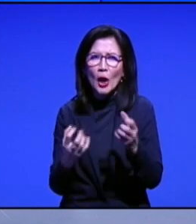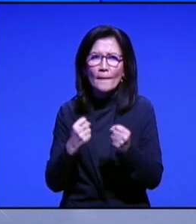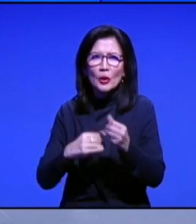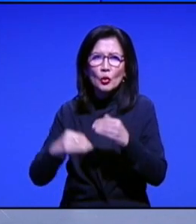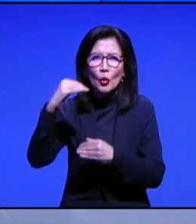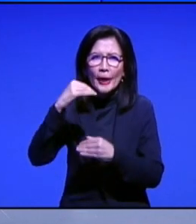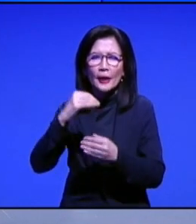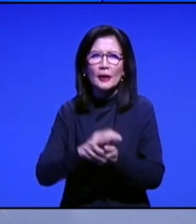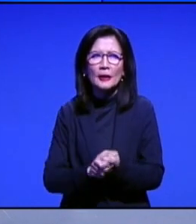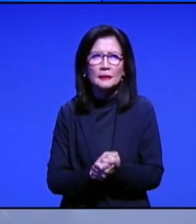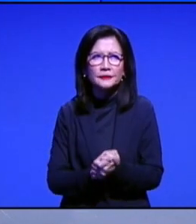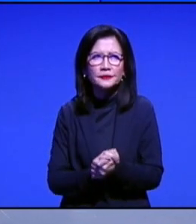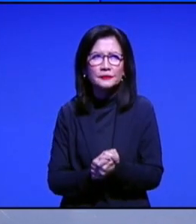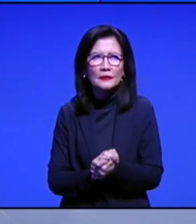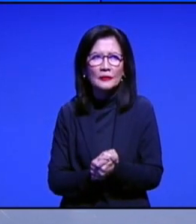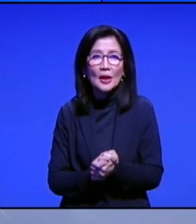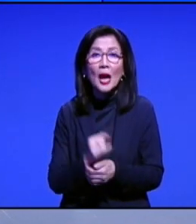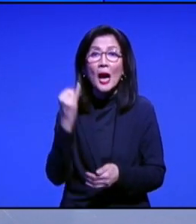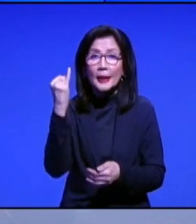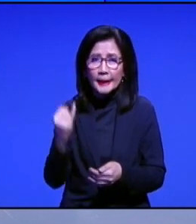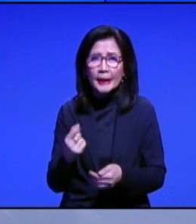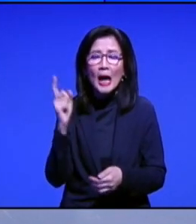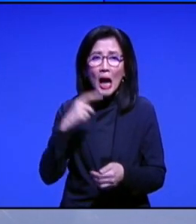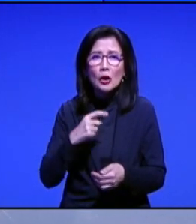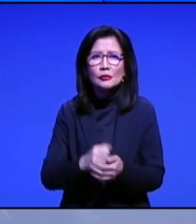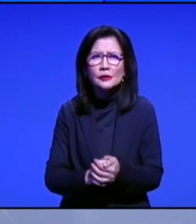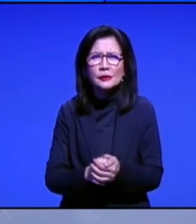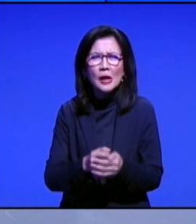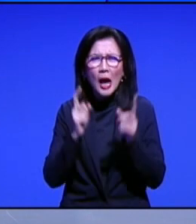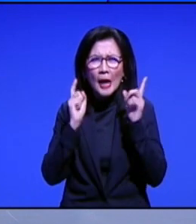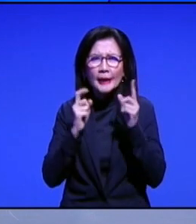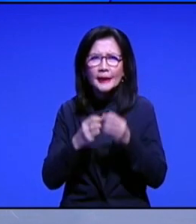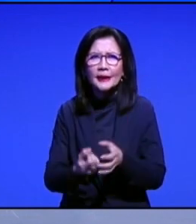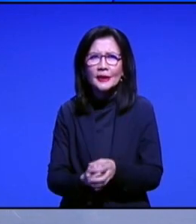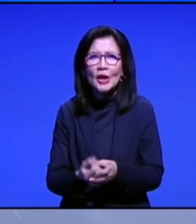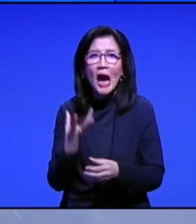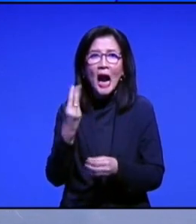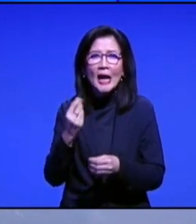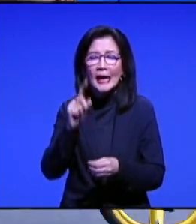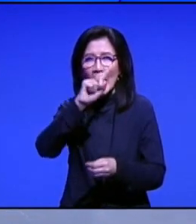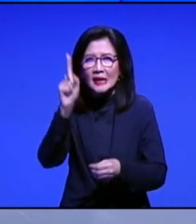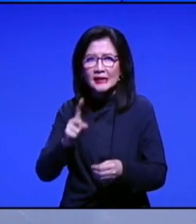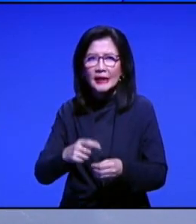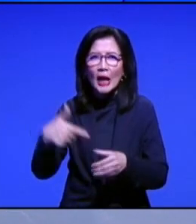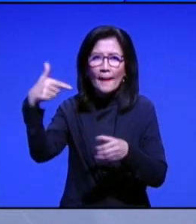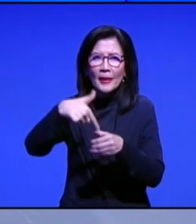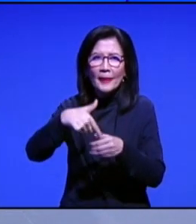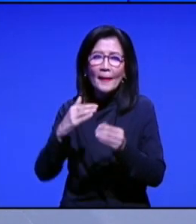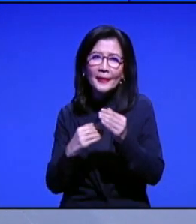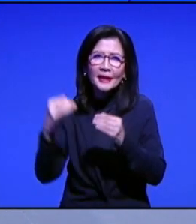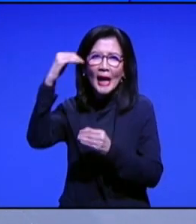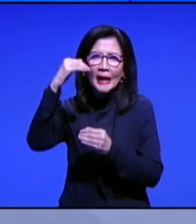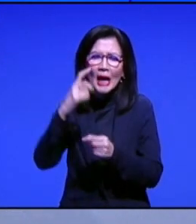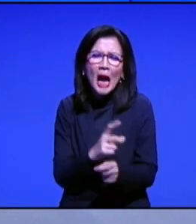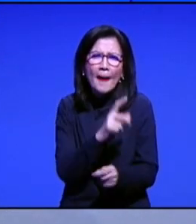0,85% dalam sepekan terakhir. Dan akhirnya ini yang harus diwaspadai adalah harga BBM dan listrik ini beresiko naik, daya beli